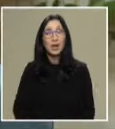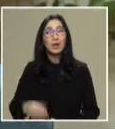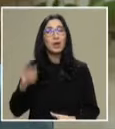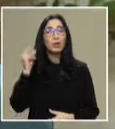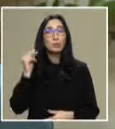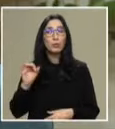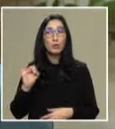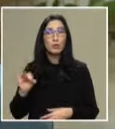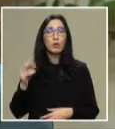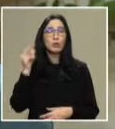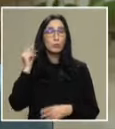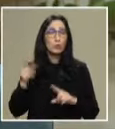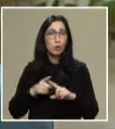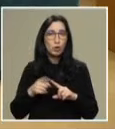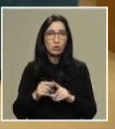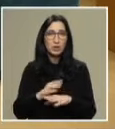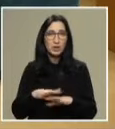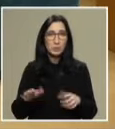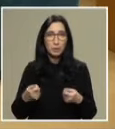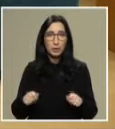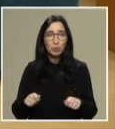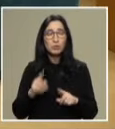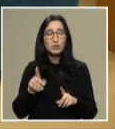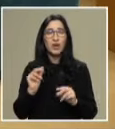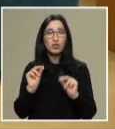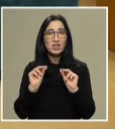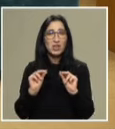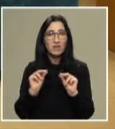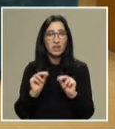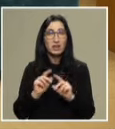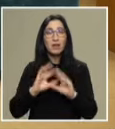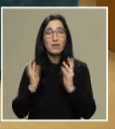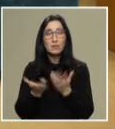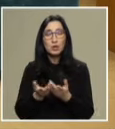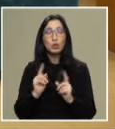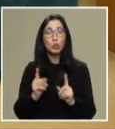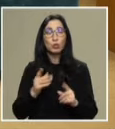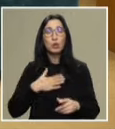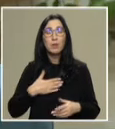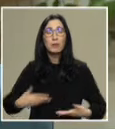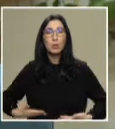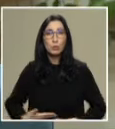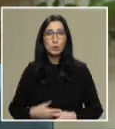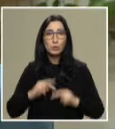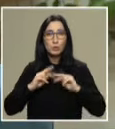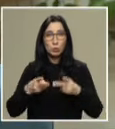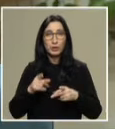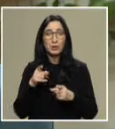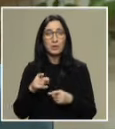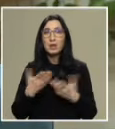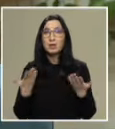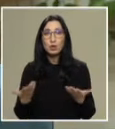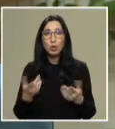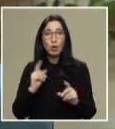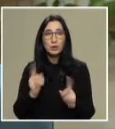Госпожо Иванова, госпожо Тончева, да завършим с вашите съвети към всички, които имат необходимост да се обърнат към вас. Защо трябва да го